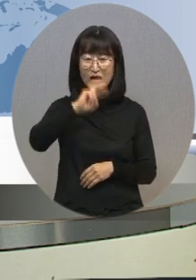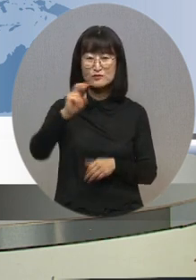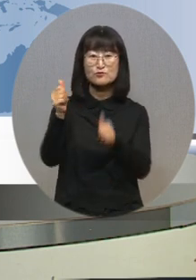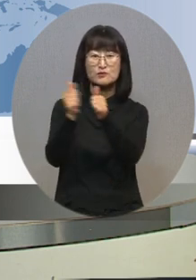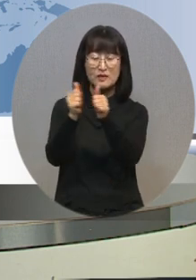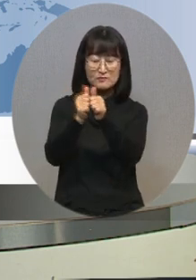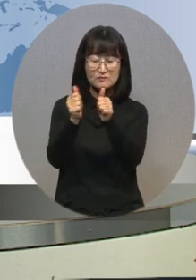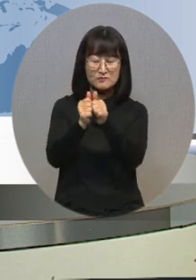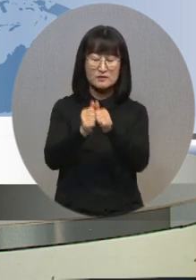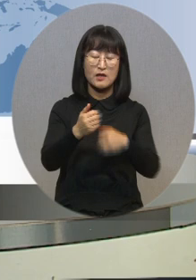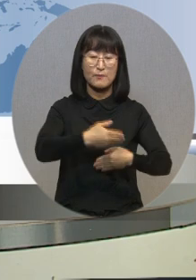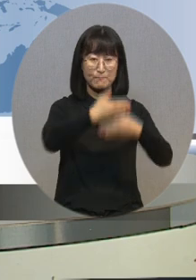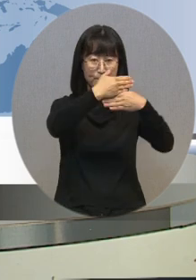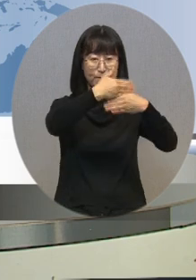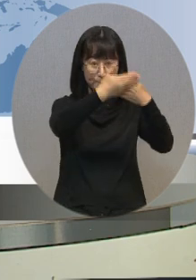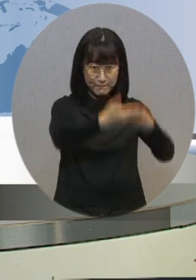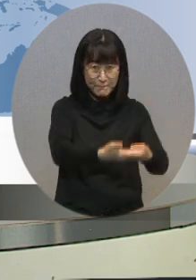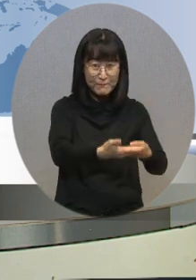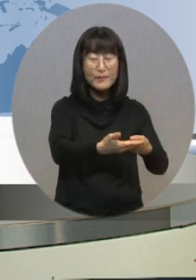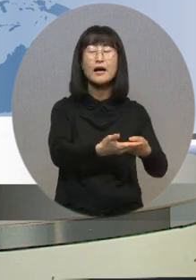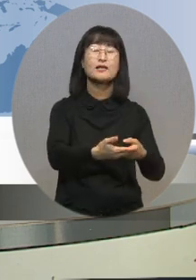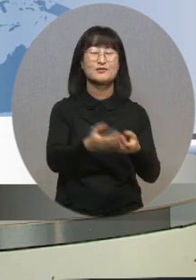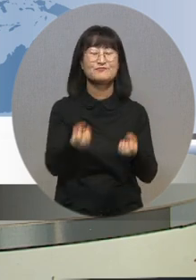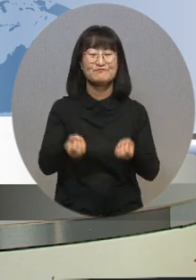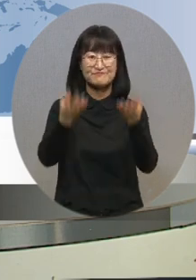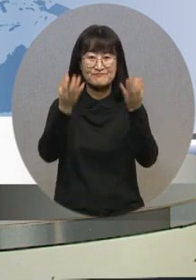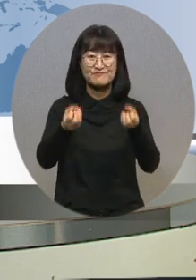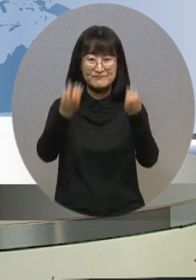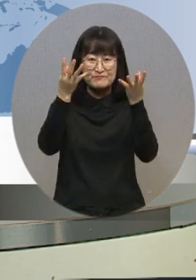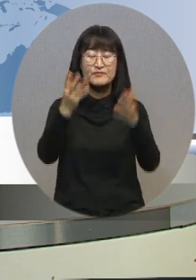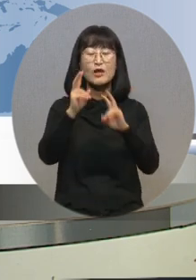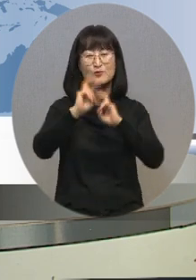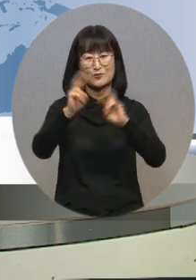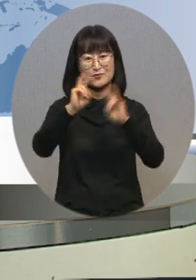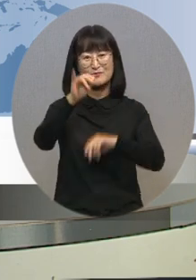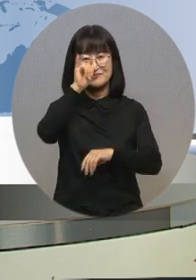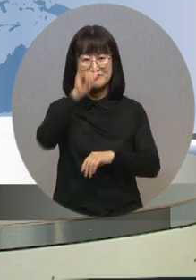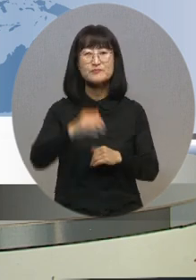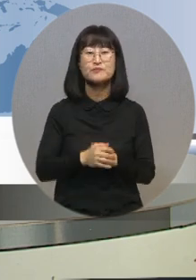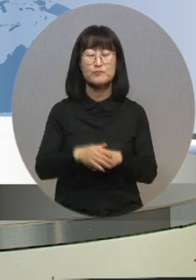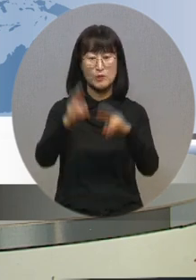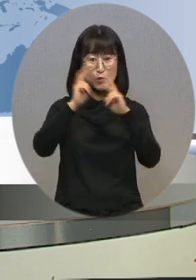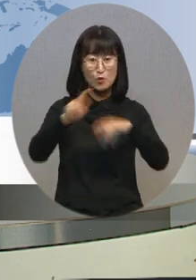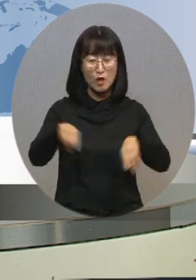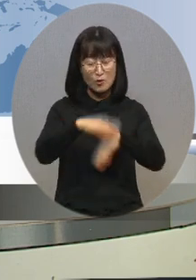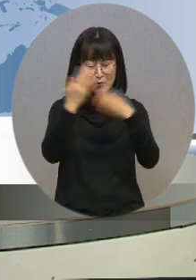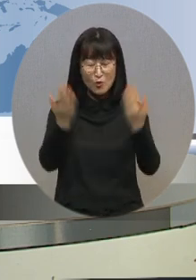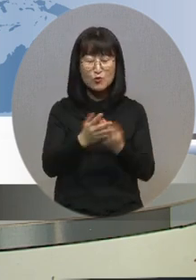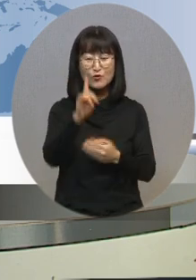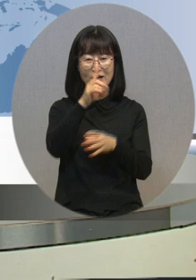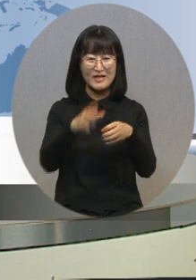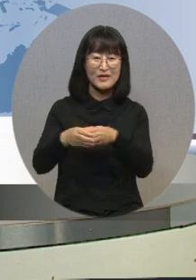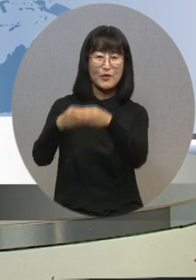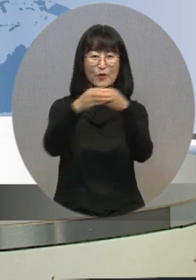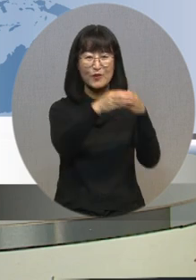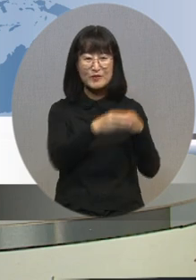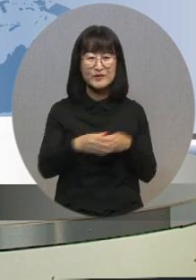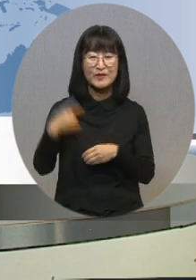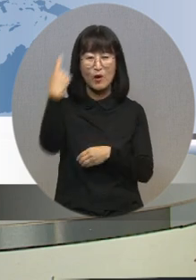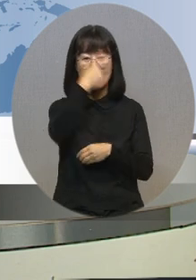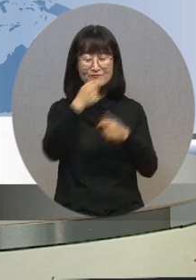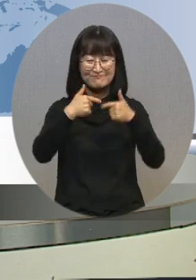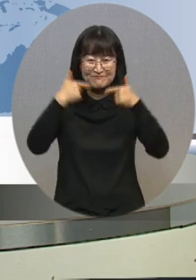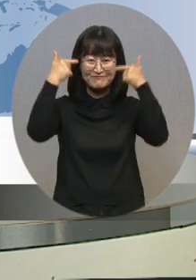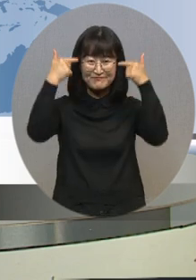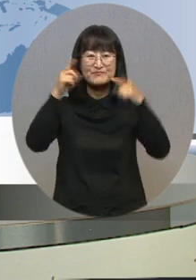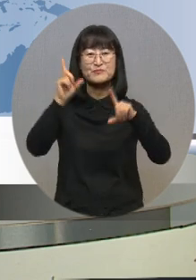그대로 모두가 편안한 환경에서 공연을 관람할 수 있도록 한 겁니다. 노래로 모두가 하나 된 봄날, 한바구음 가득했던